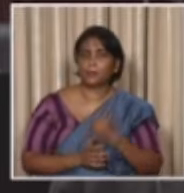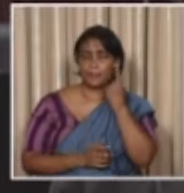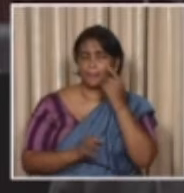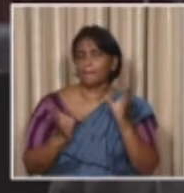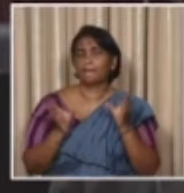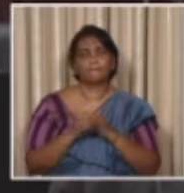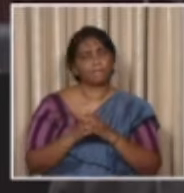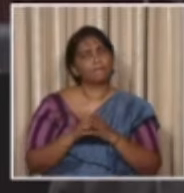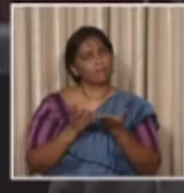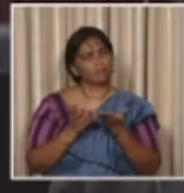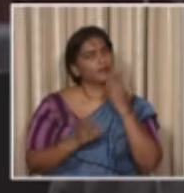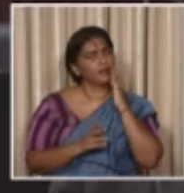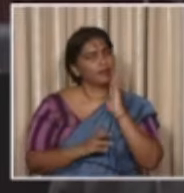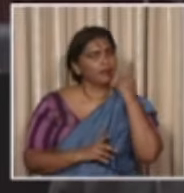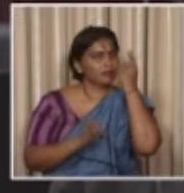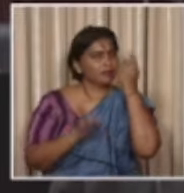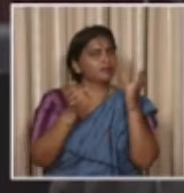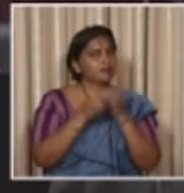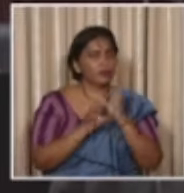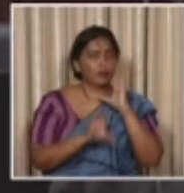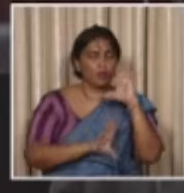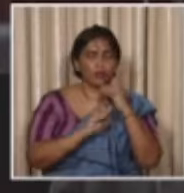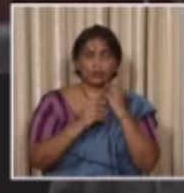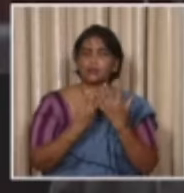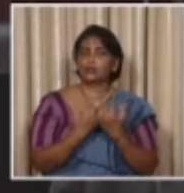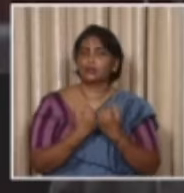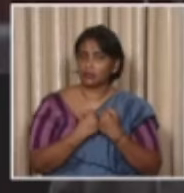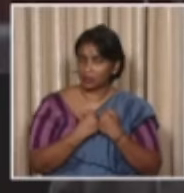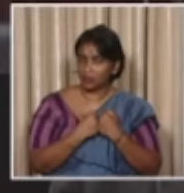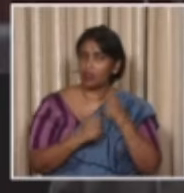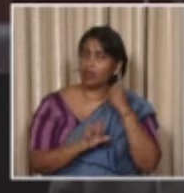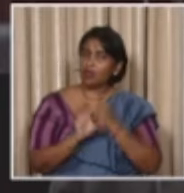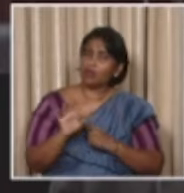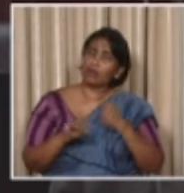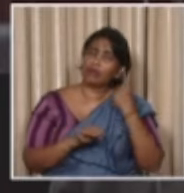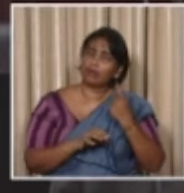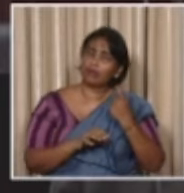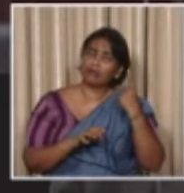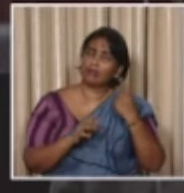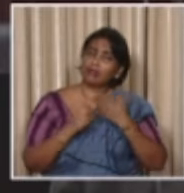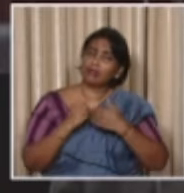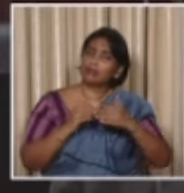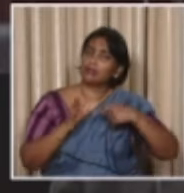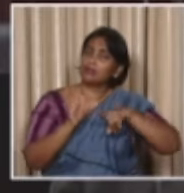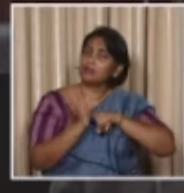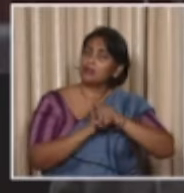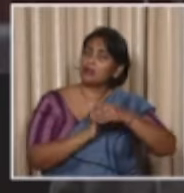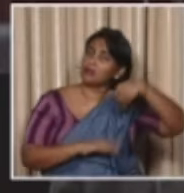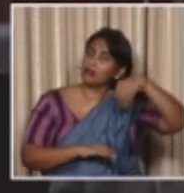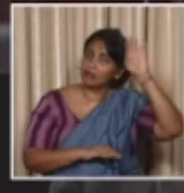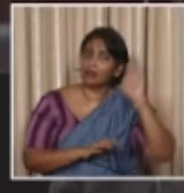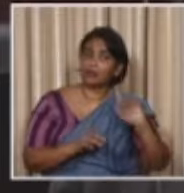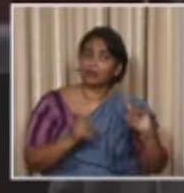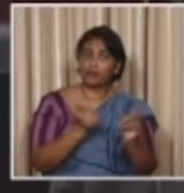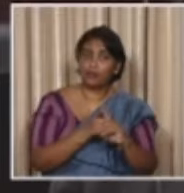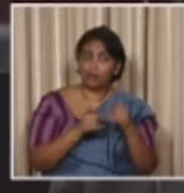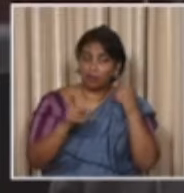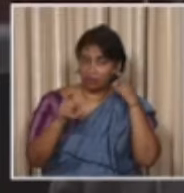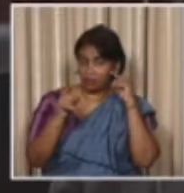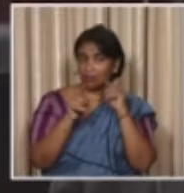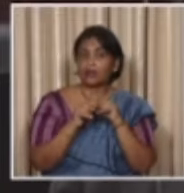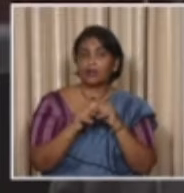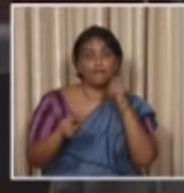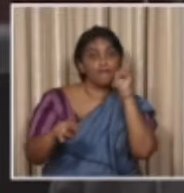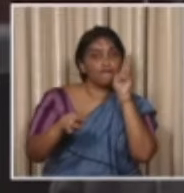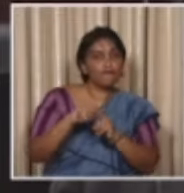බුද්ධ්‍යාංශ එහෙම තමයි. බුද්ධ්‍යාංශ තොරතුරු ලබා ගන්න වසර 1000 ගණනක් පැරණි ක්‍රමයක් තමයි සතුරු කඳවුරට